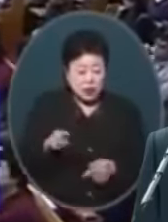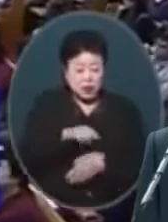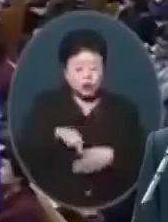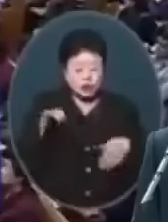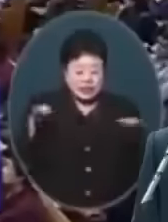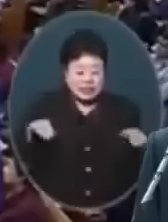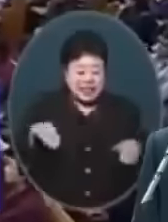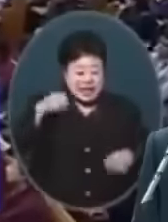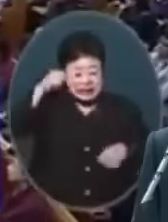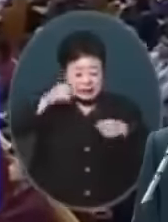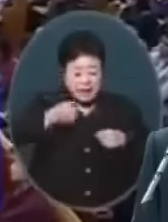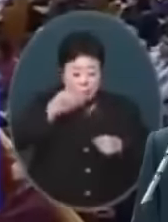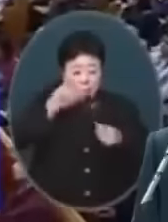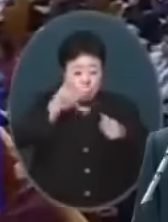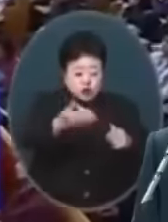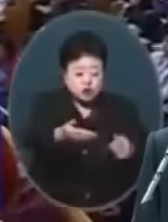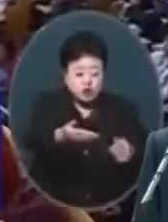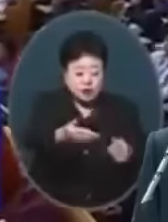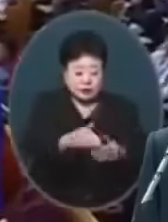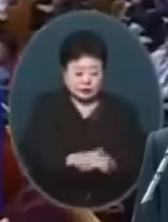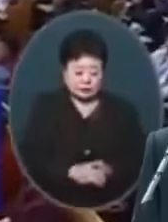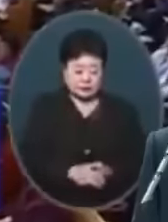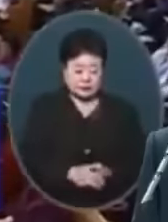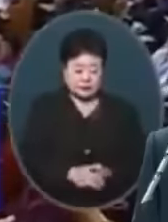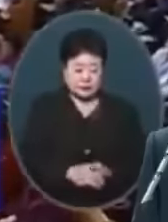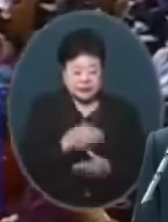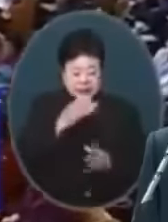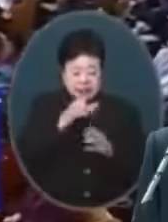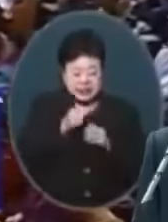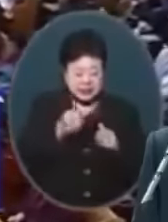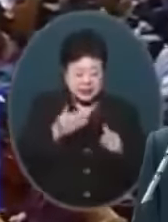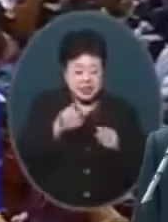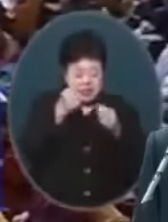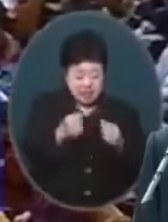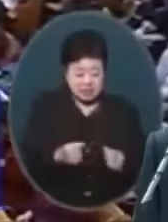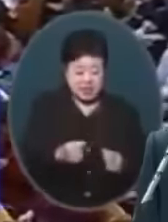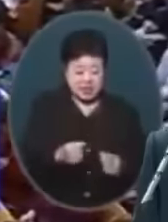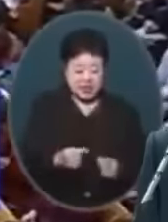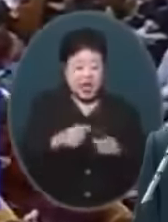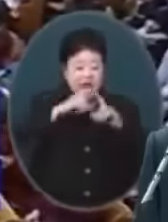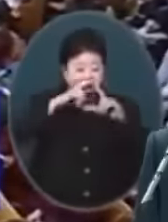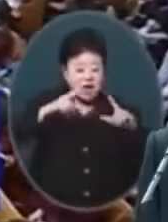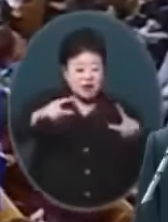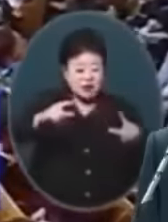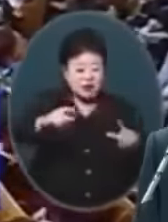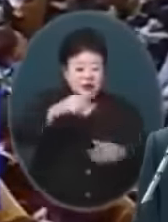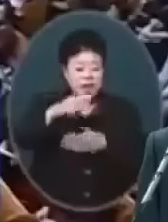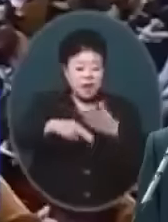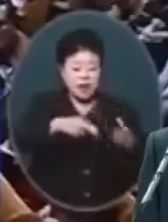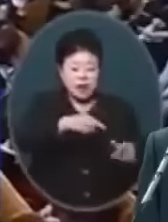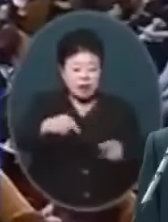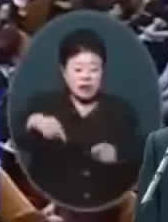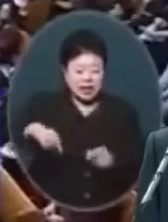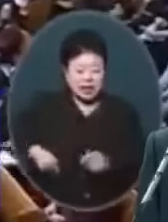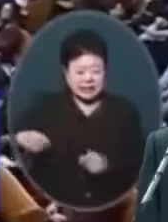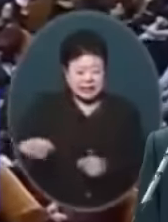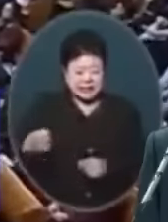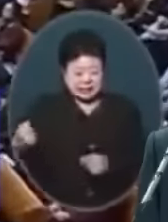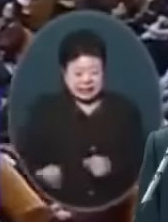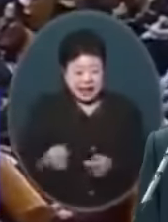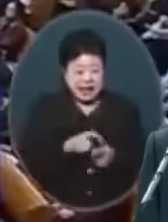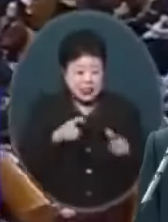새와 땅의 들짐승에게 주어 온 땅으로 이스라엘 하나님이 계신 줄 알게 하겠고, 또 야훼의 구원하심이 칼과 창에 있지